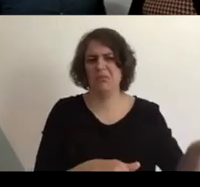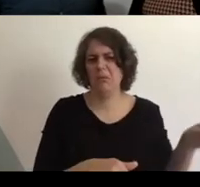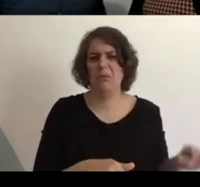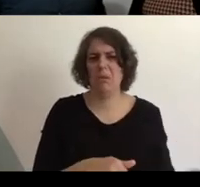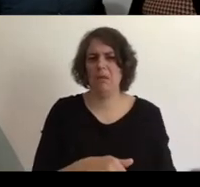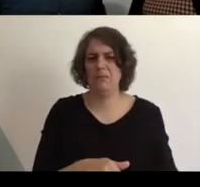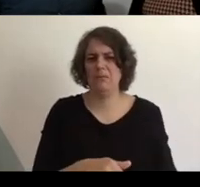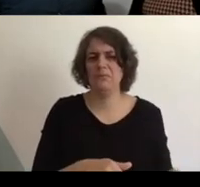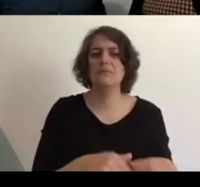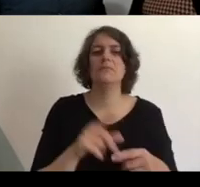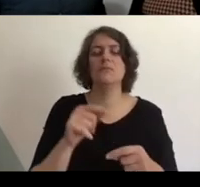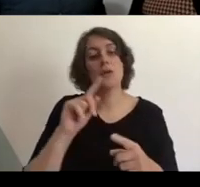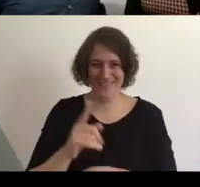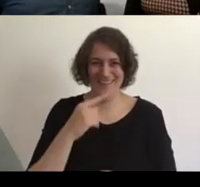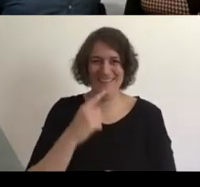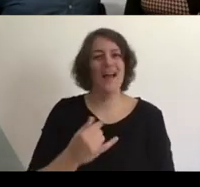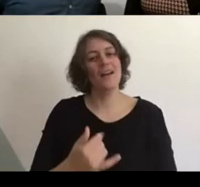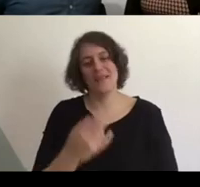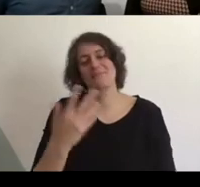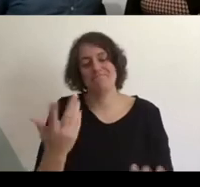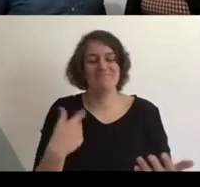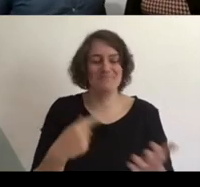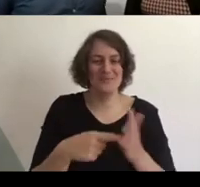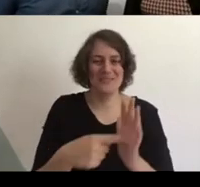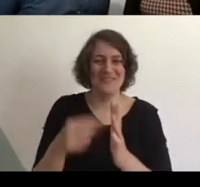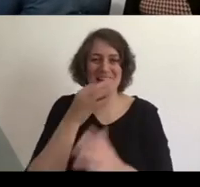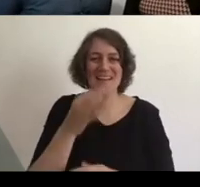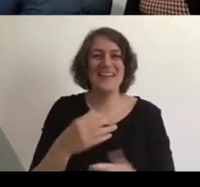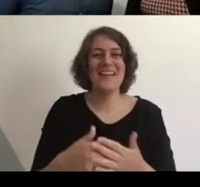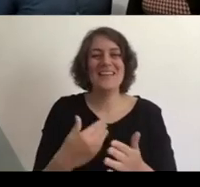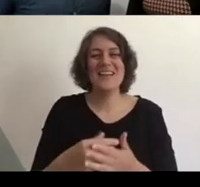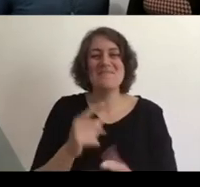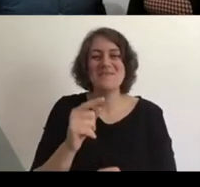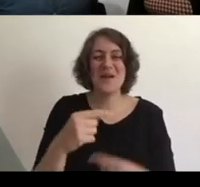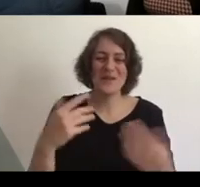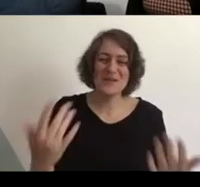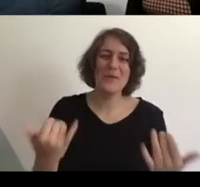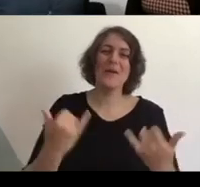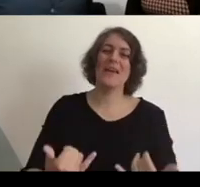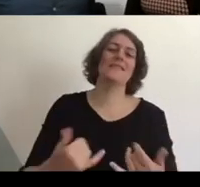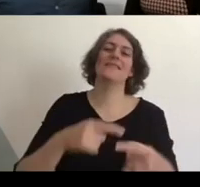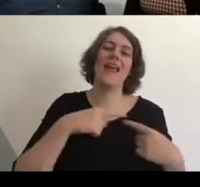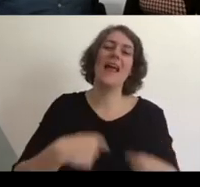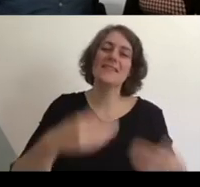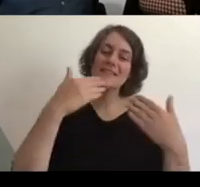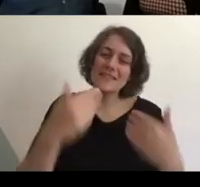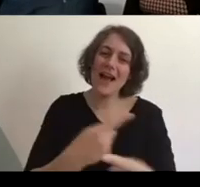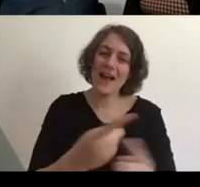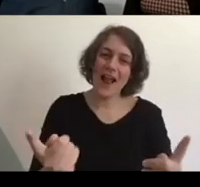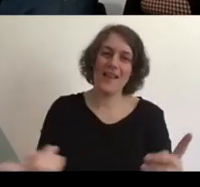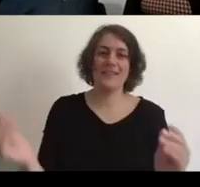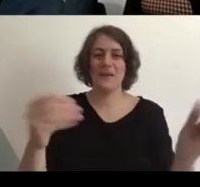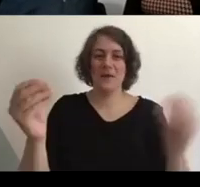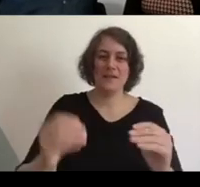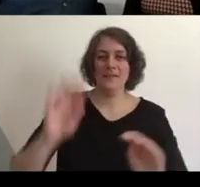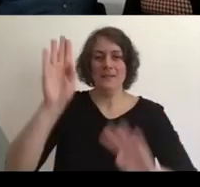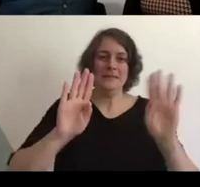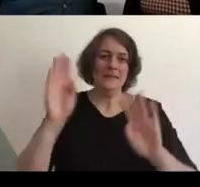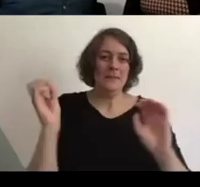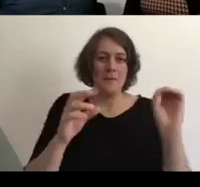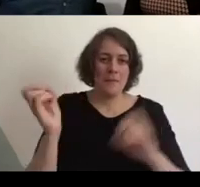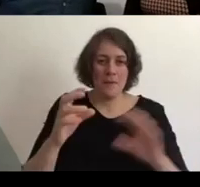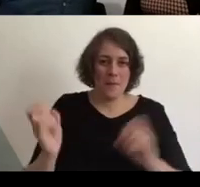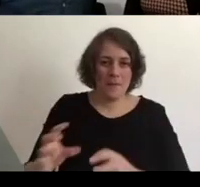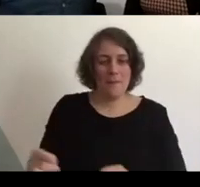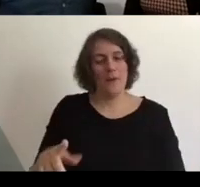Fähigkeiten dann in den Vordergrund treten. Dann bedanke ich mich ganz herzlich für die rege Diskussion. Danke an euch alle. Ich fand es sehr spannend und